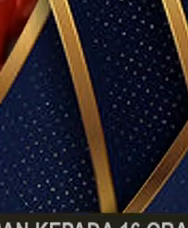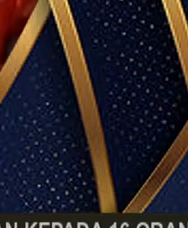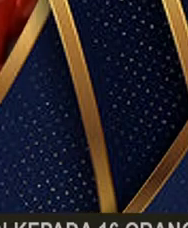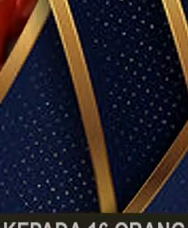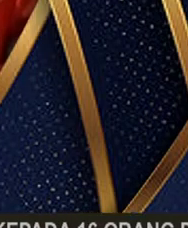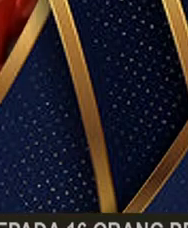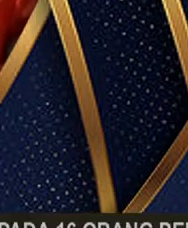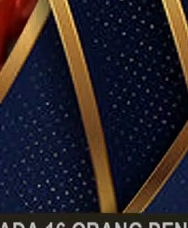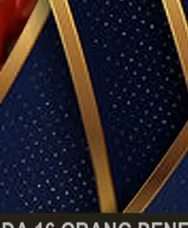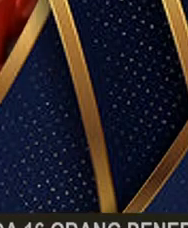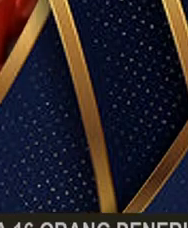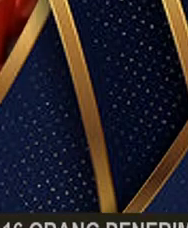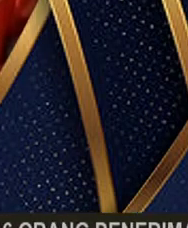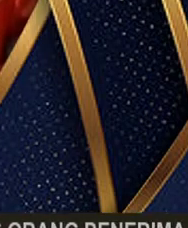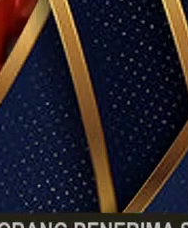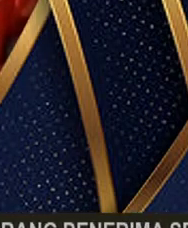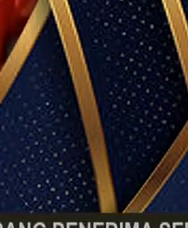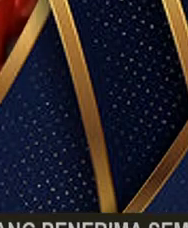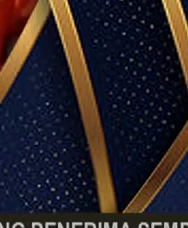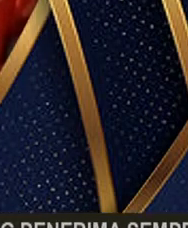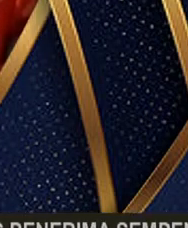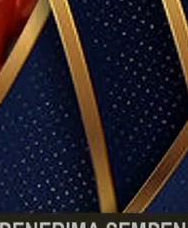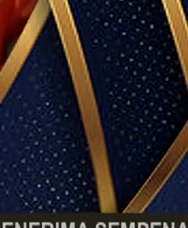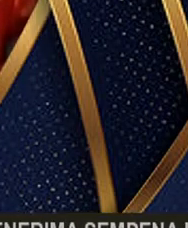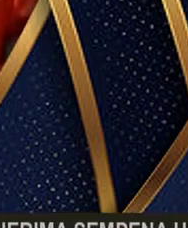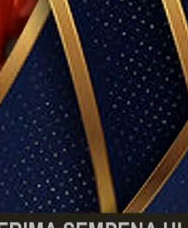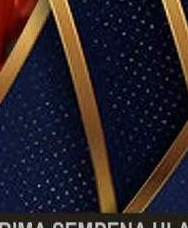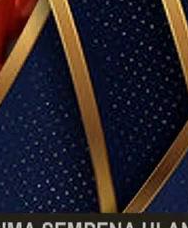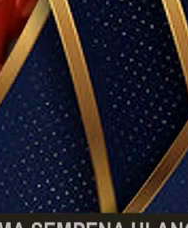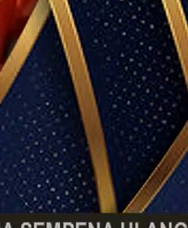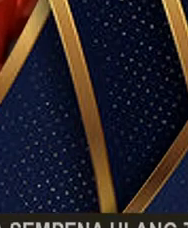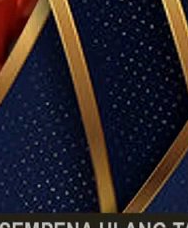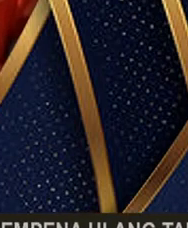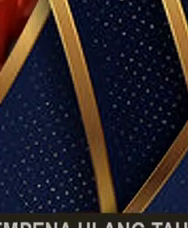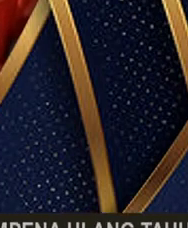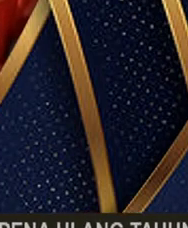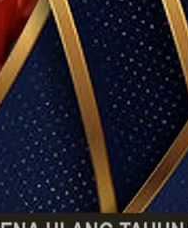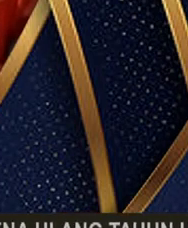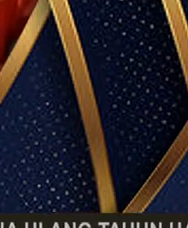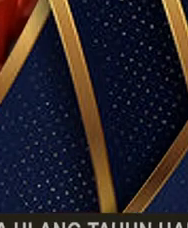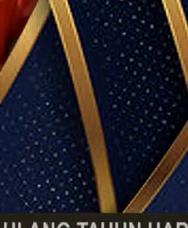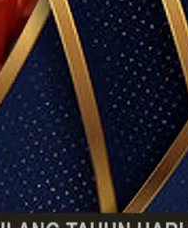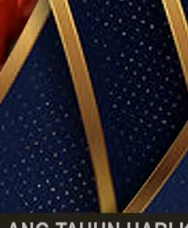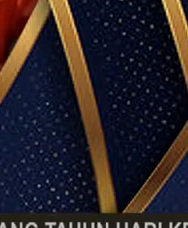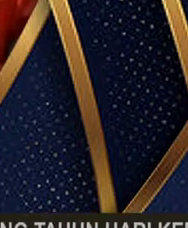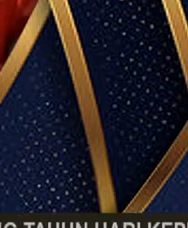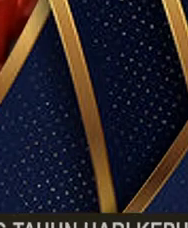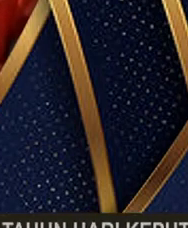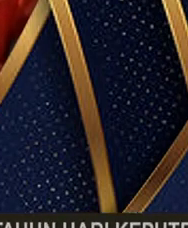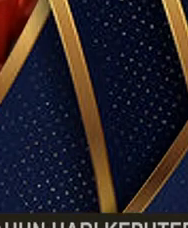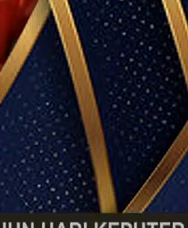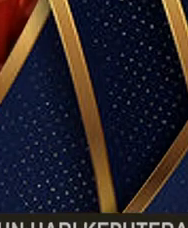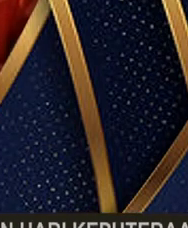setinggi-tinggi Tania ke hadapan majelis kebawah duli Yang Maha Mulia Paduka seri Baginda Sultan Haji Hassanal Bolkiah